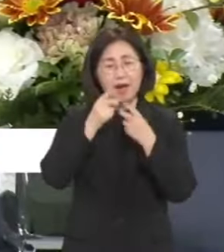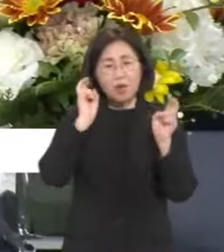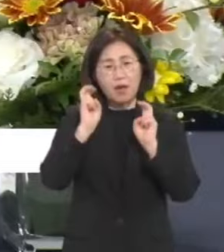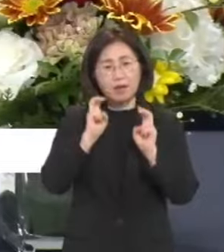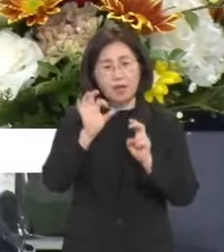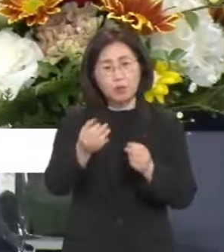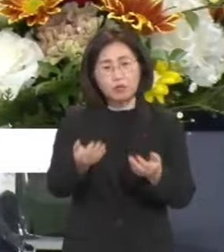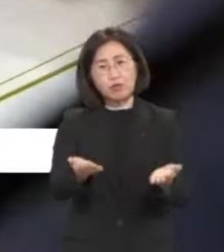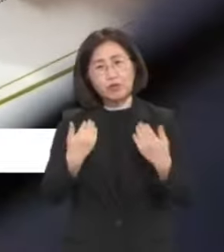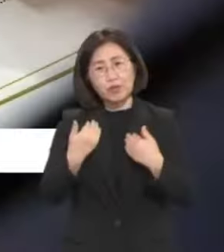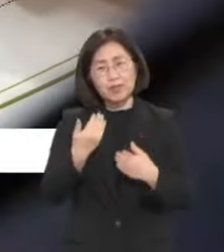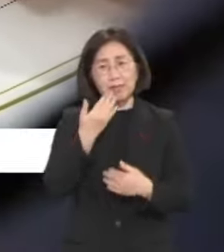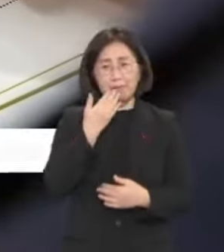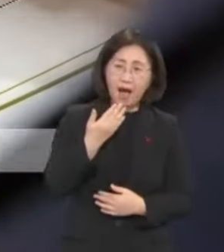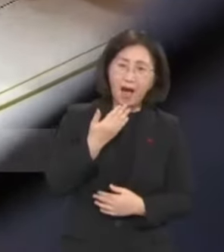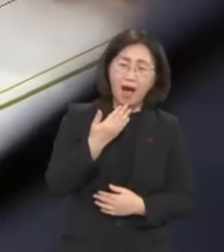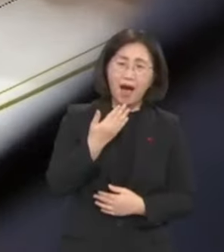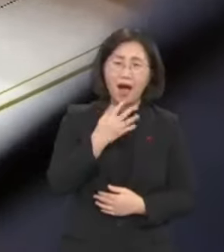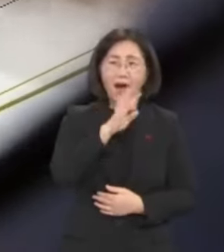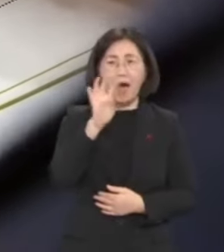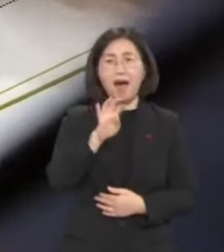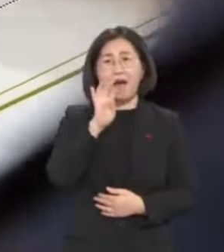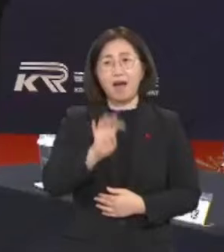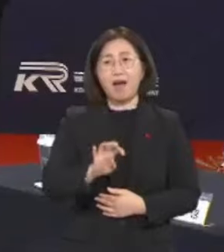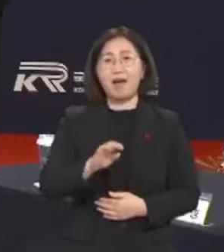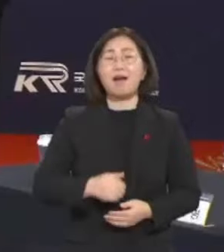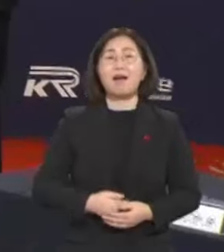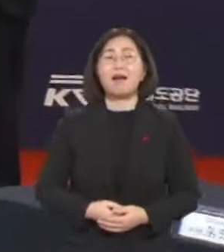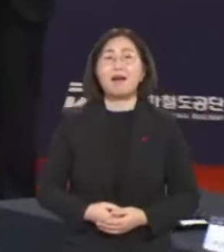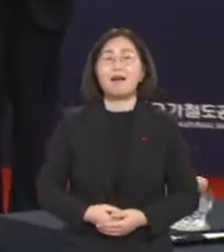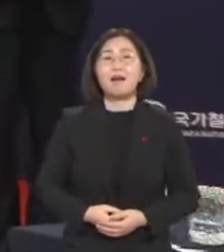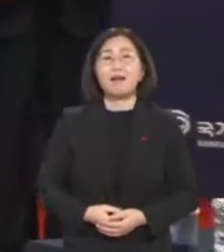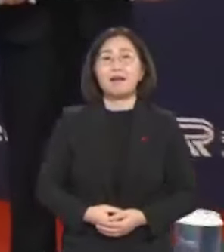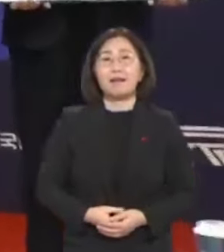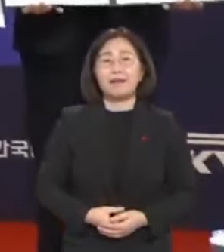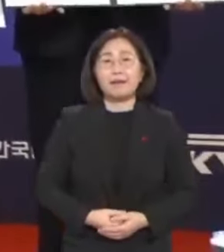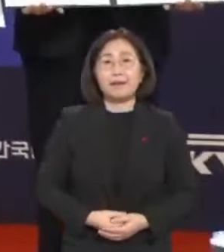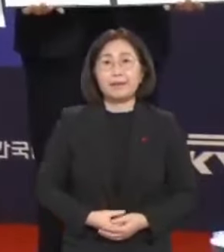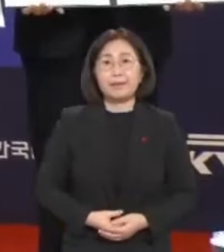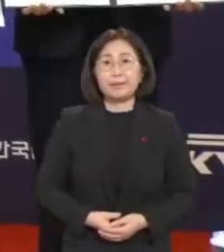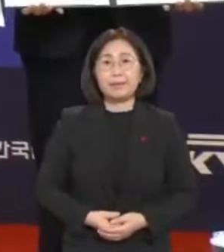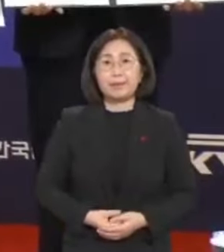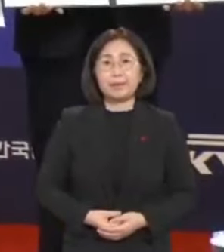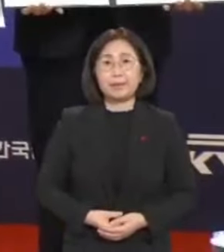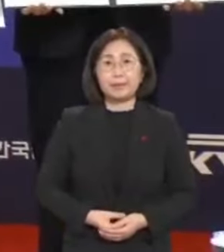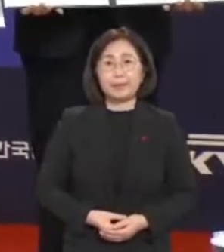사업 성공을 위한 최대 과제가 될 전망입니다. TJB 이수복입니다.